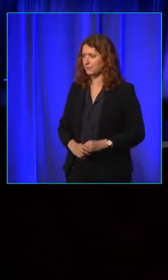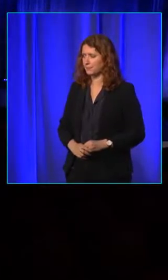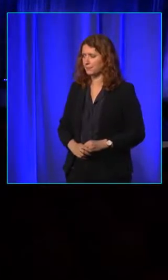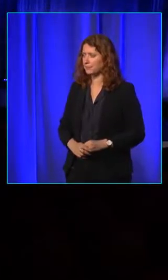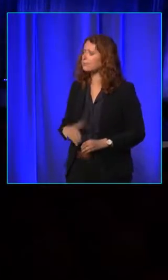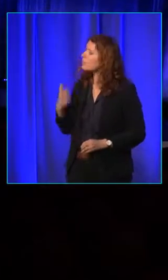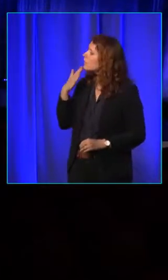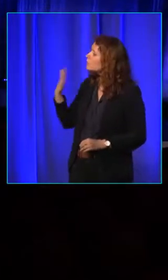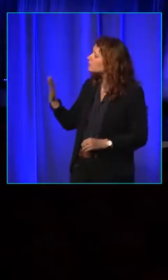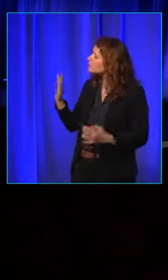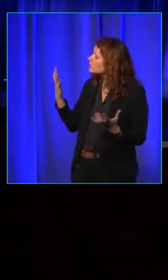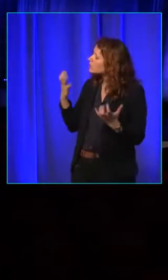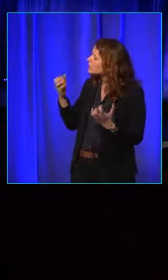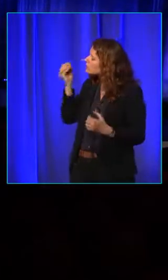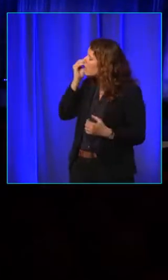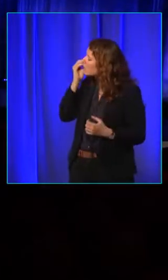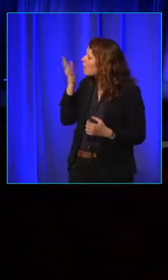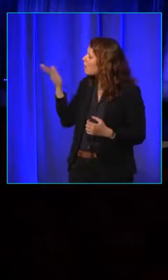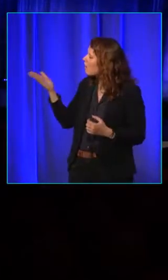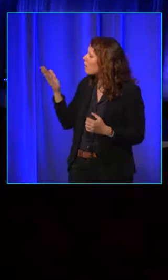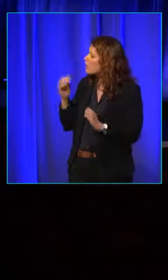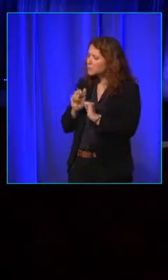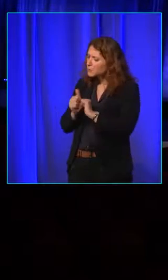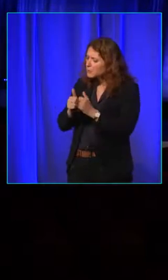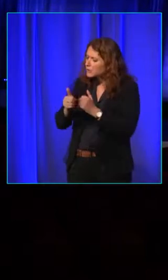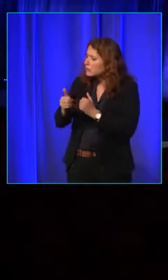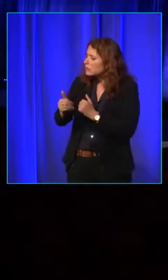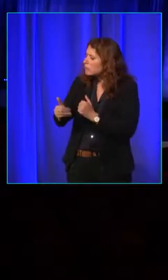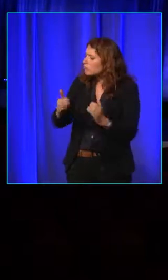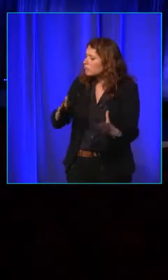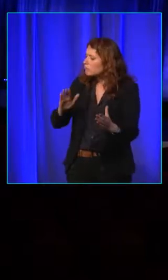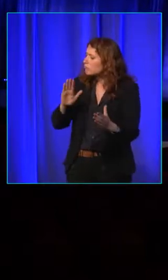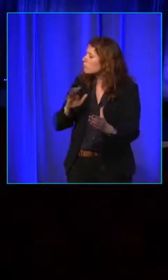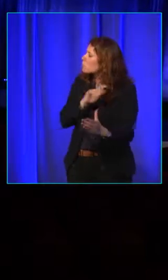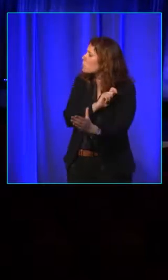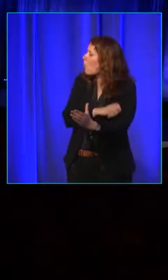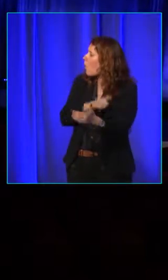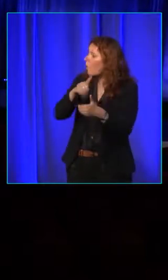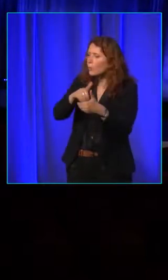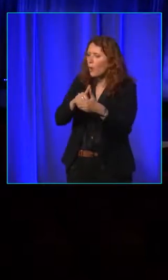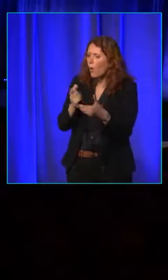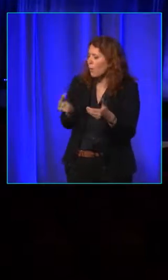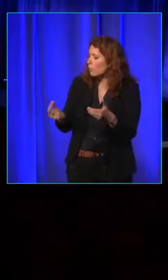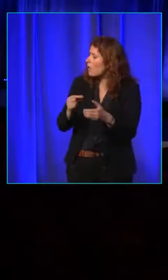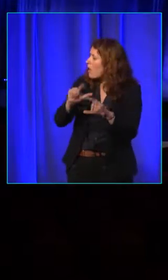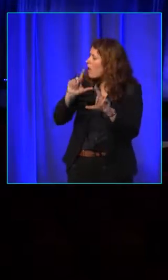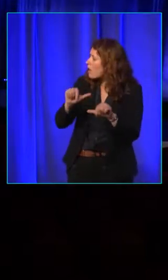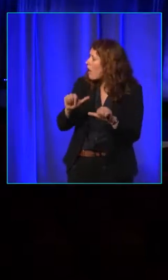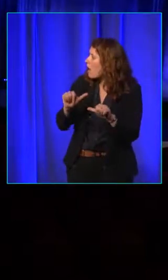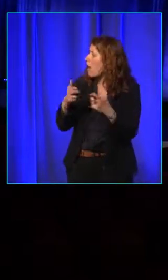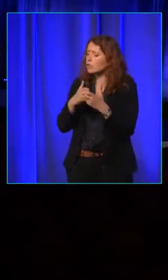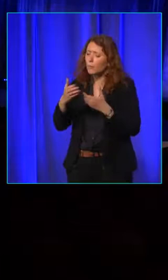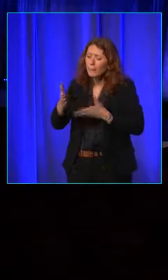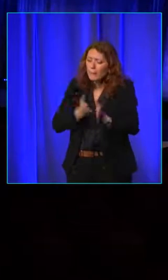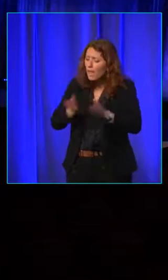Bonjour, je voulais savoir si dans le cadre des sports où il y a des partenaires, notamment l'accro, le patinage,